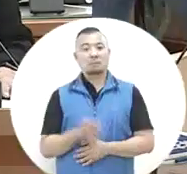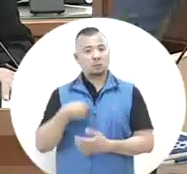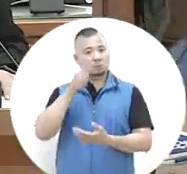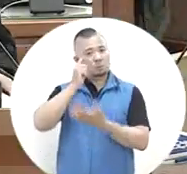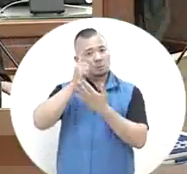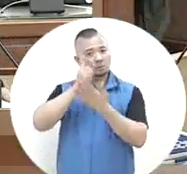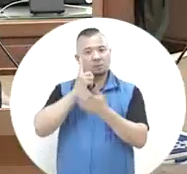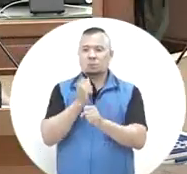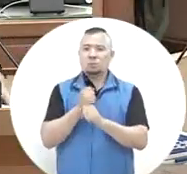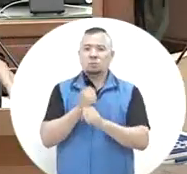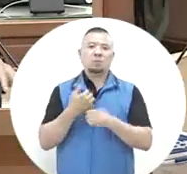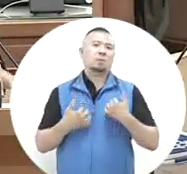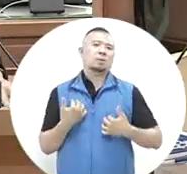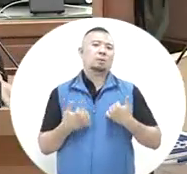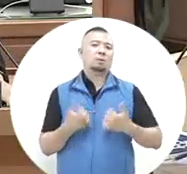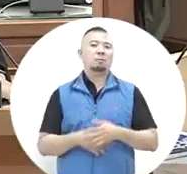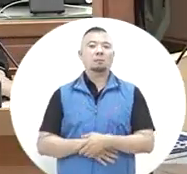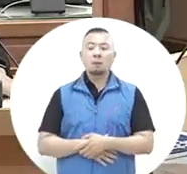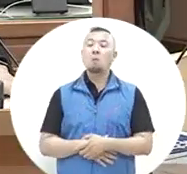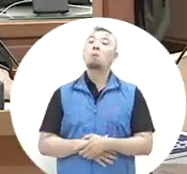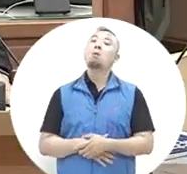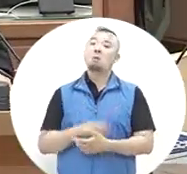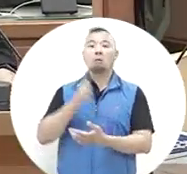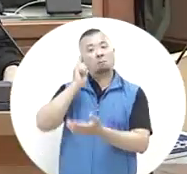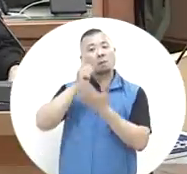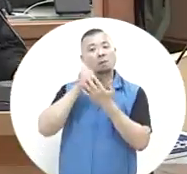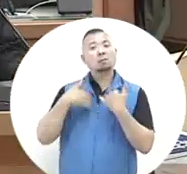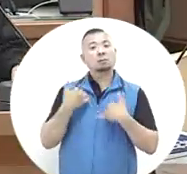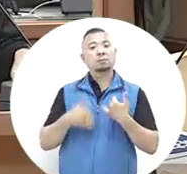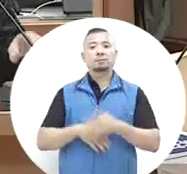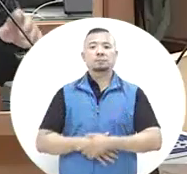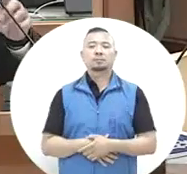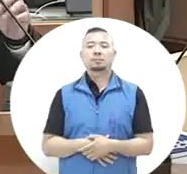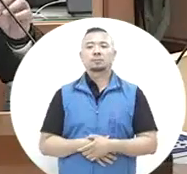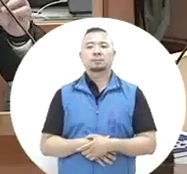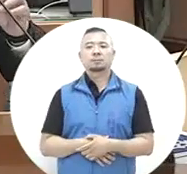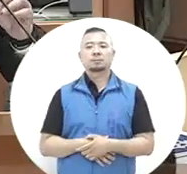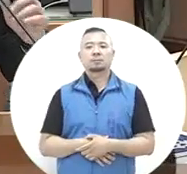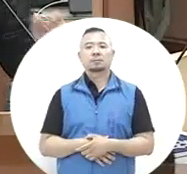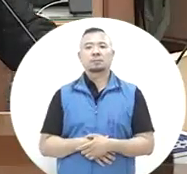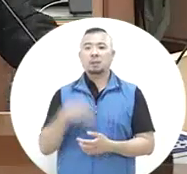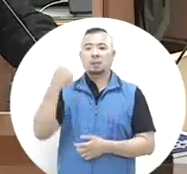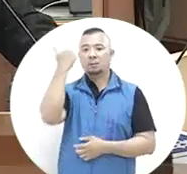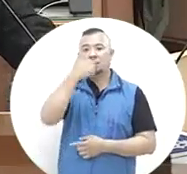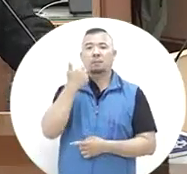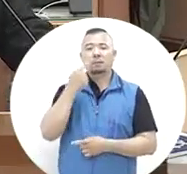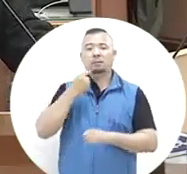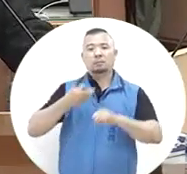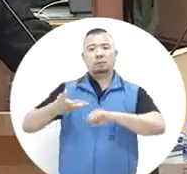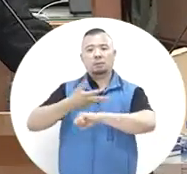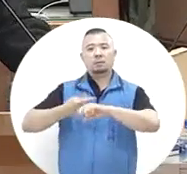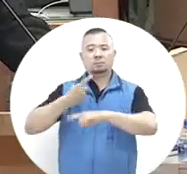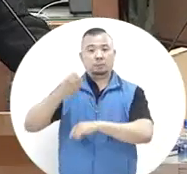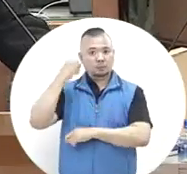情。 每天都开心做事情。 做事情。 根据最新的这个美丽岛电子最新的民调哈，显示说这个赖科侯